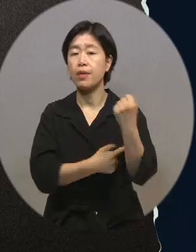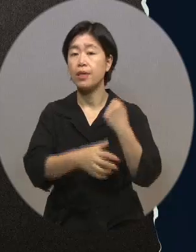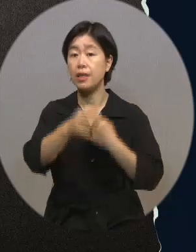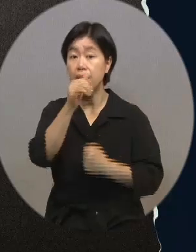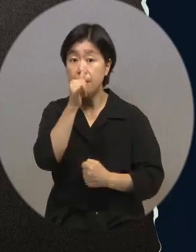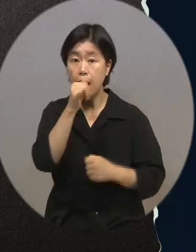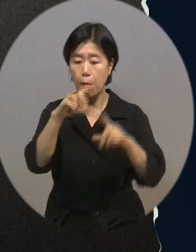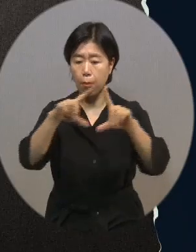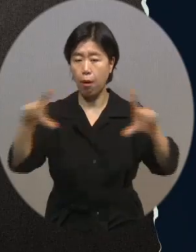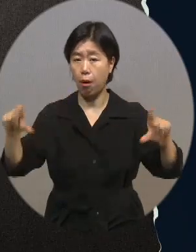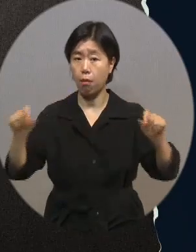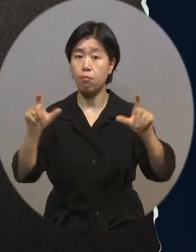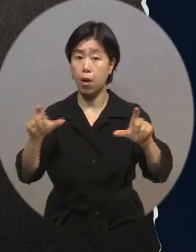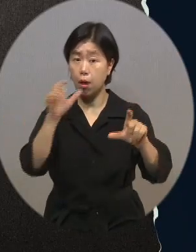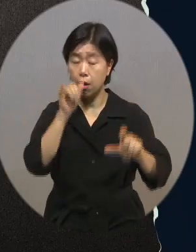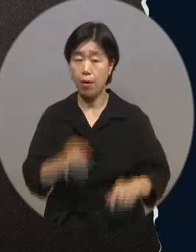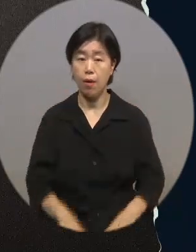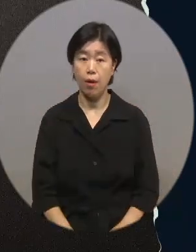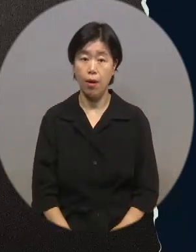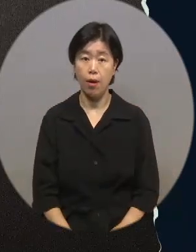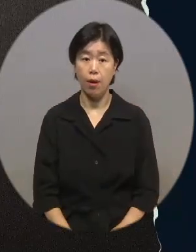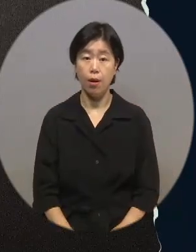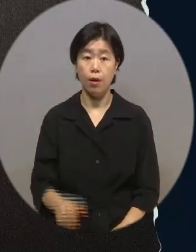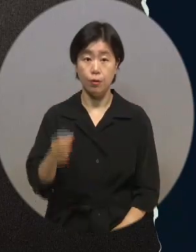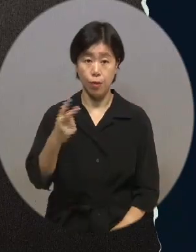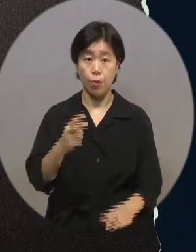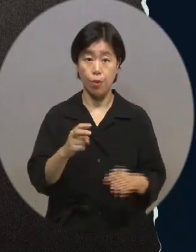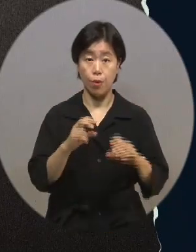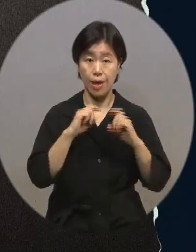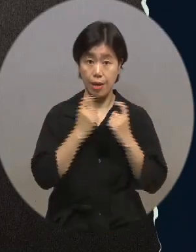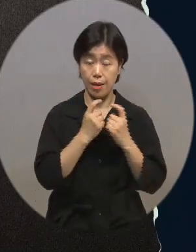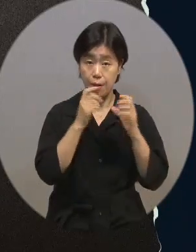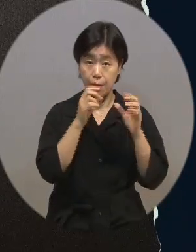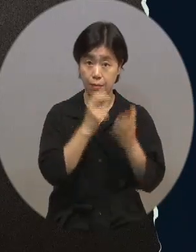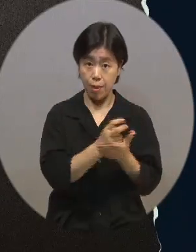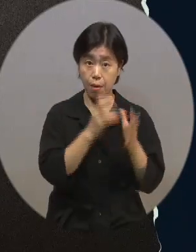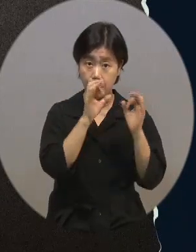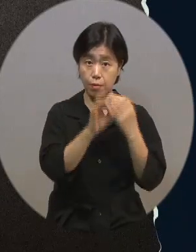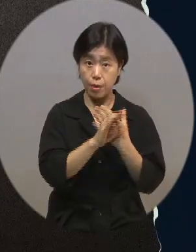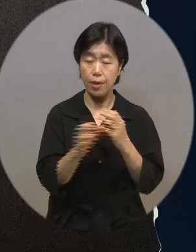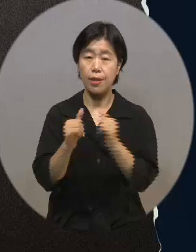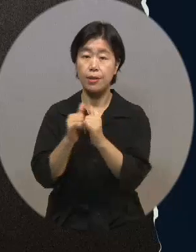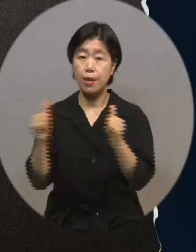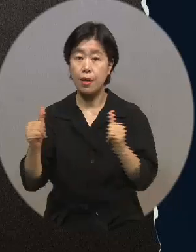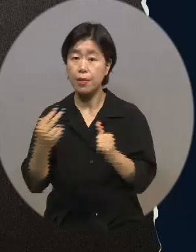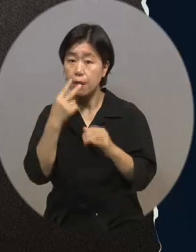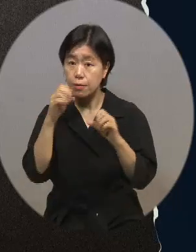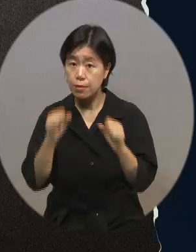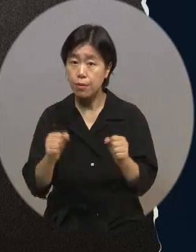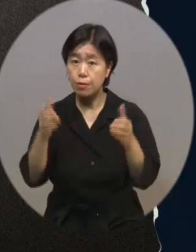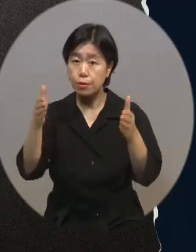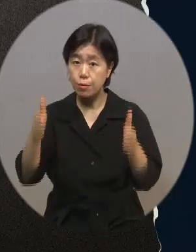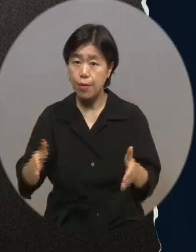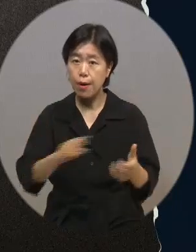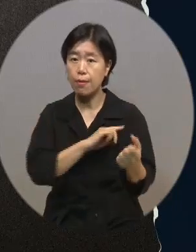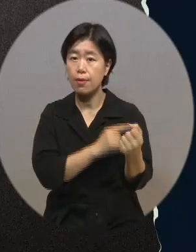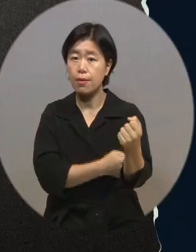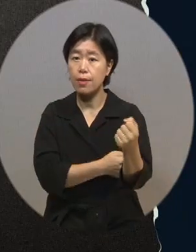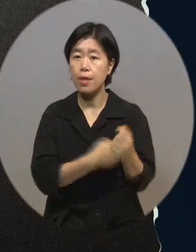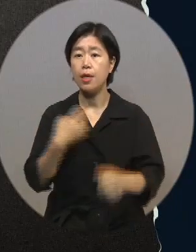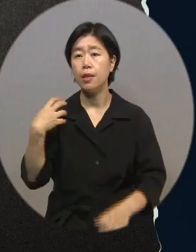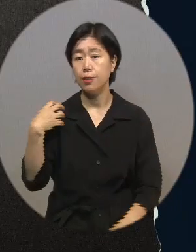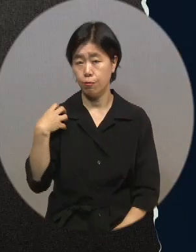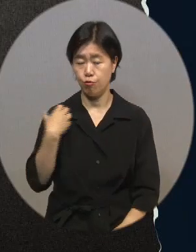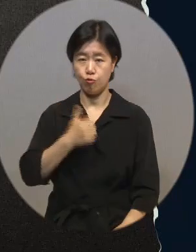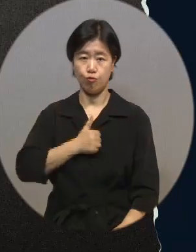이런 조항이 있습니다. 그리고 민법에는 사람은 생존하는 동안 권리와 의무의 주체가 된다. 또 이런 조항도